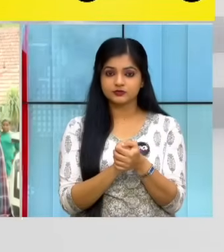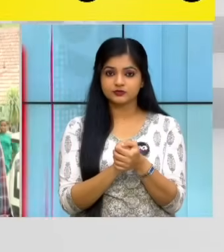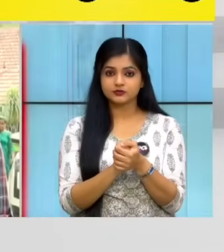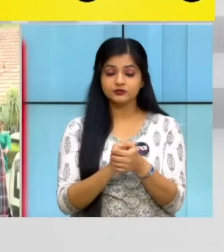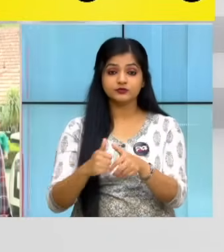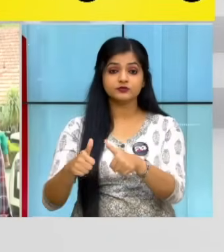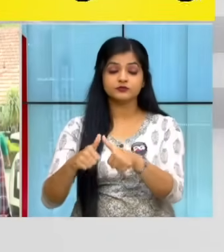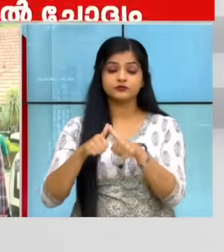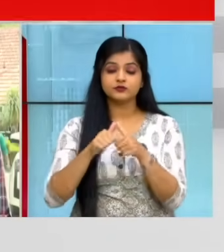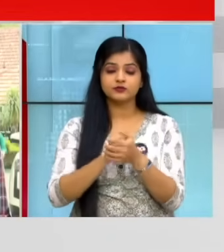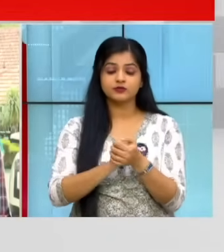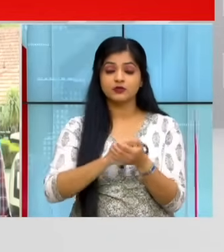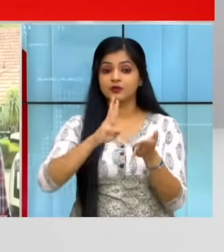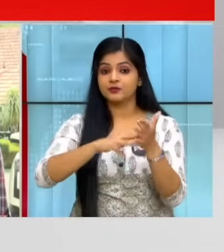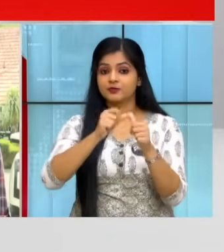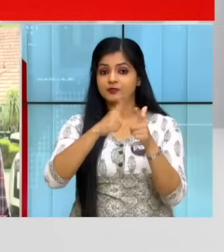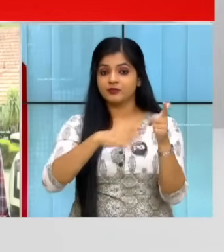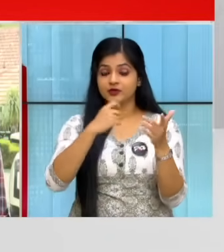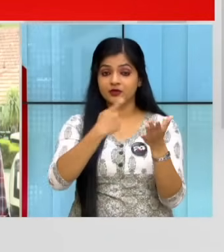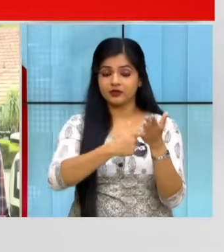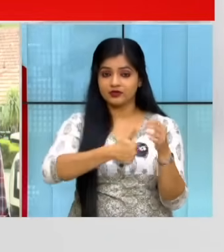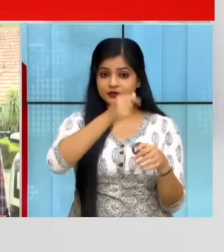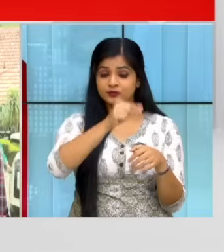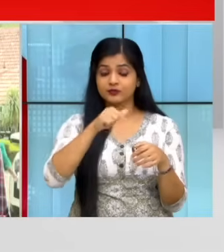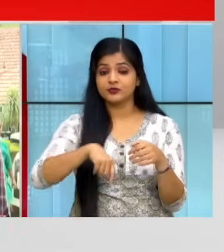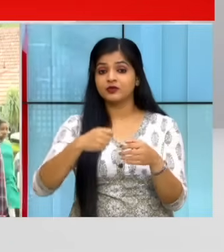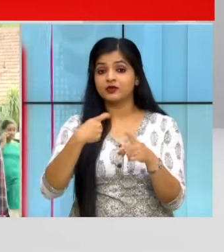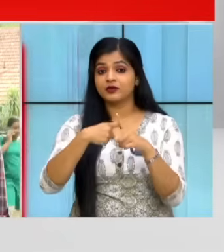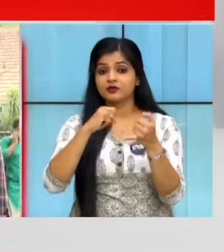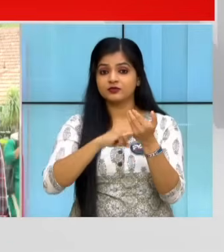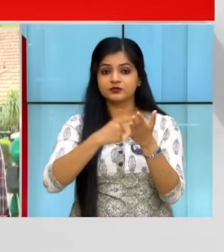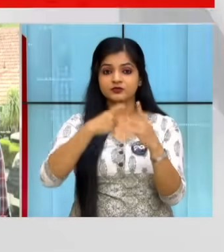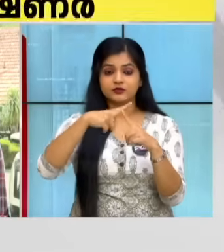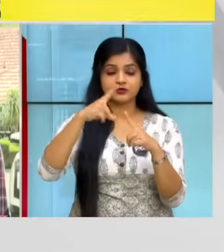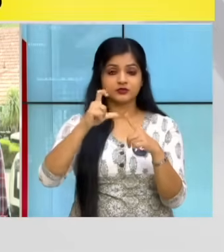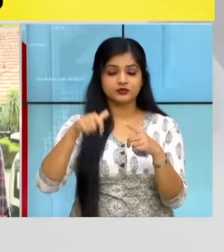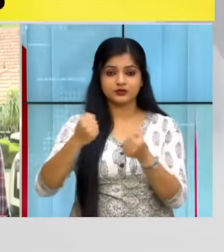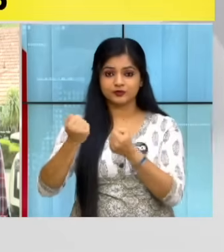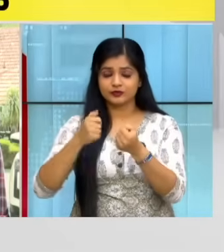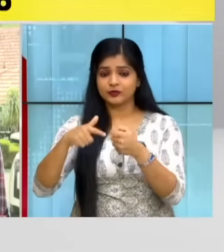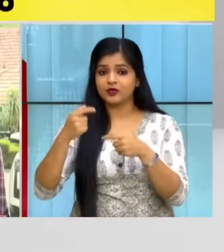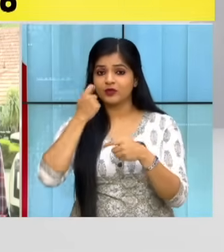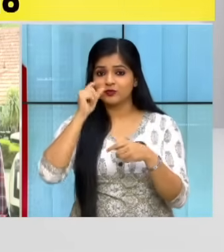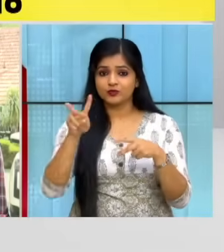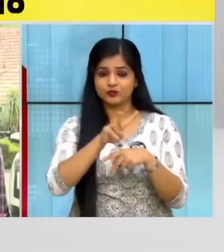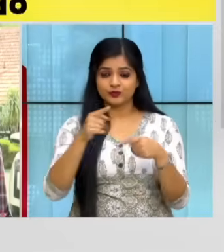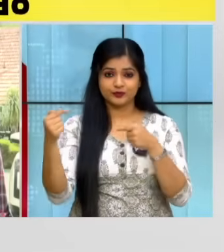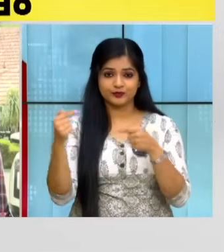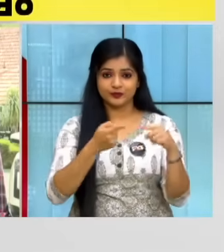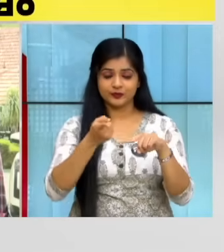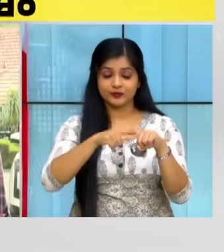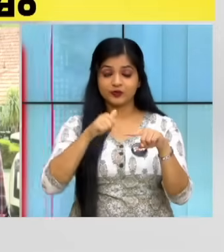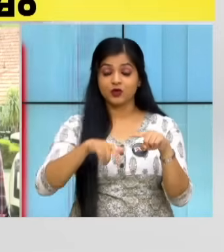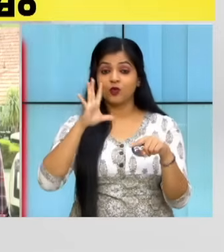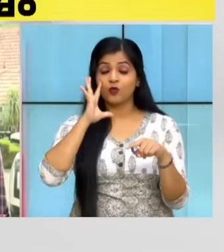അതായത് ഈ മേയർ KSRTC ഡ്രൈവർ തർക്കത്തിൽ ഏറ്റവും നിർണായകമായിരുന്നു ഈ ബസ്സിലെ മെമ്മറി കാർഡ്. ഇത് കാണാതെയുമായി ബന്ധപ്പെട്ട തമ്പാനൂർ